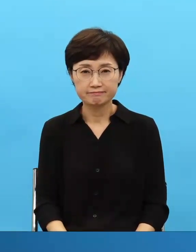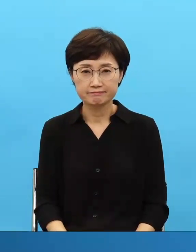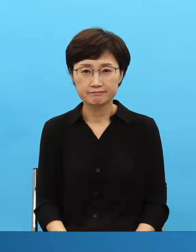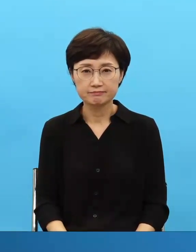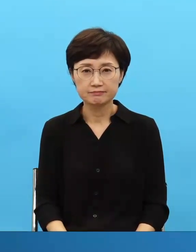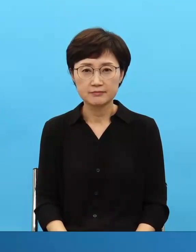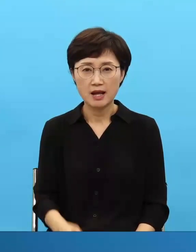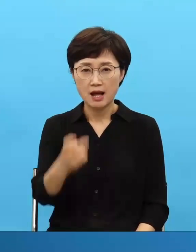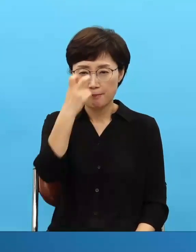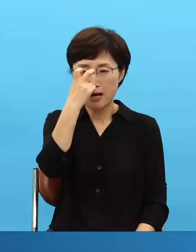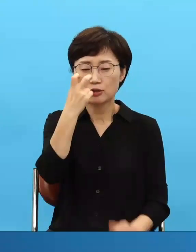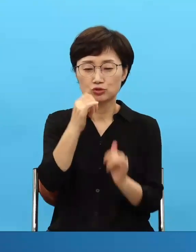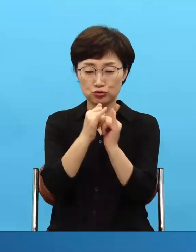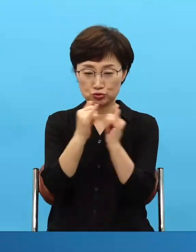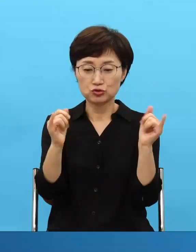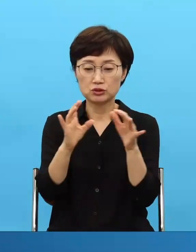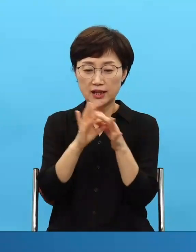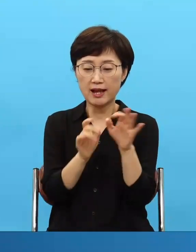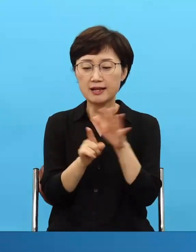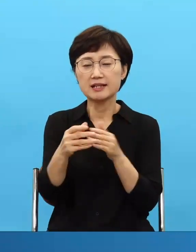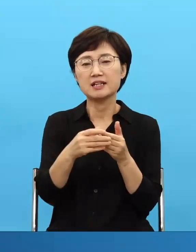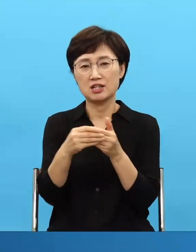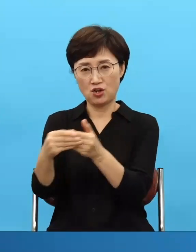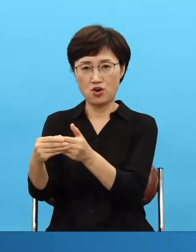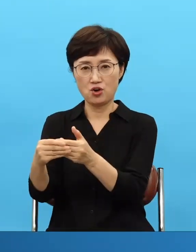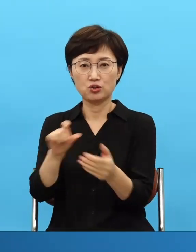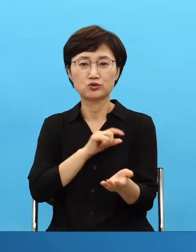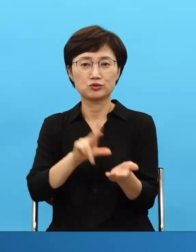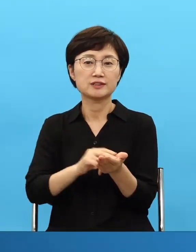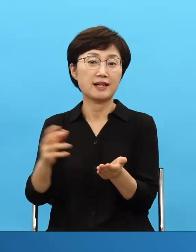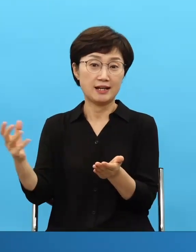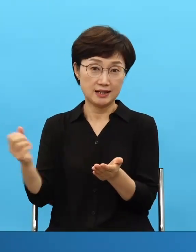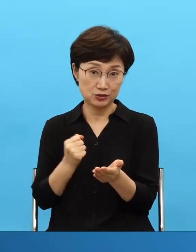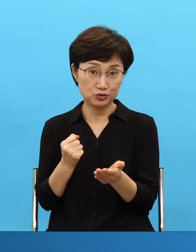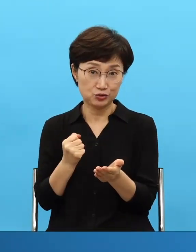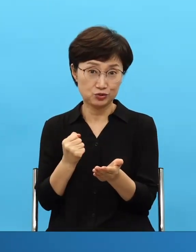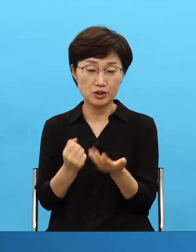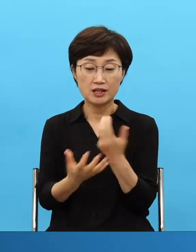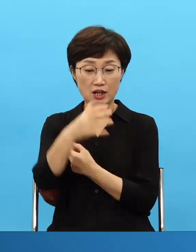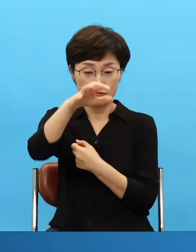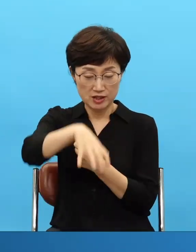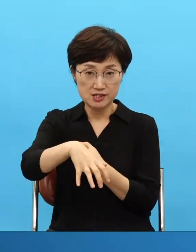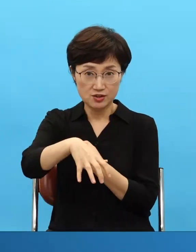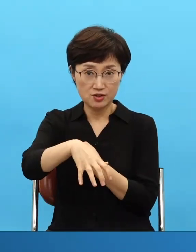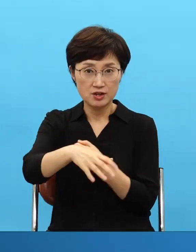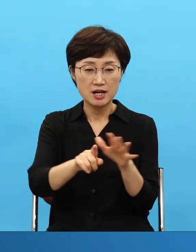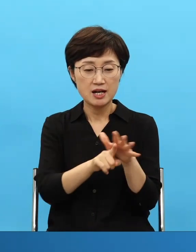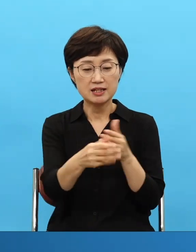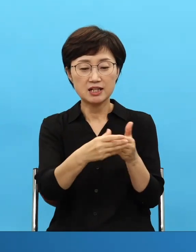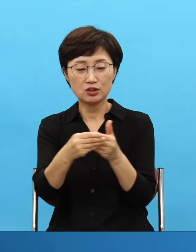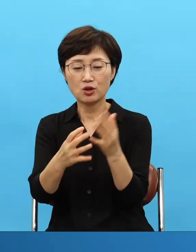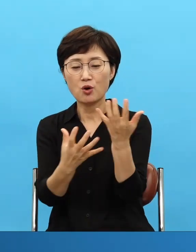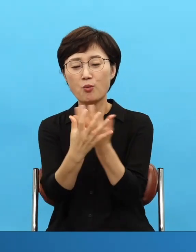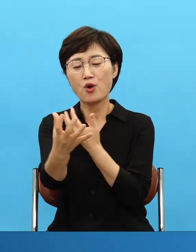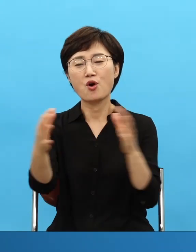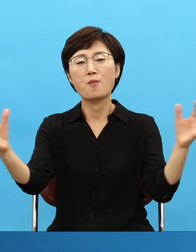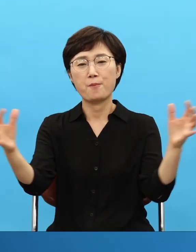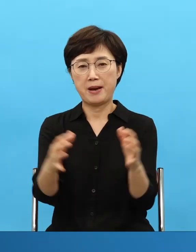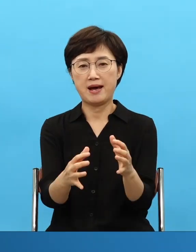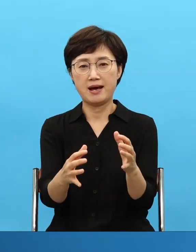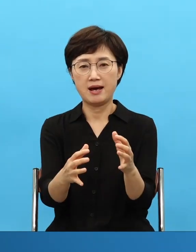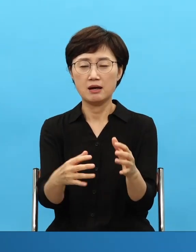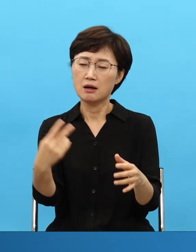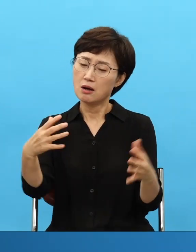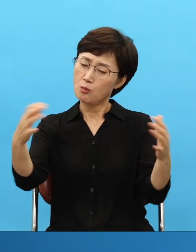리더를 주제로 제26차 2023 세계 랩넌트 리더 수련회가 열린 대구. 전 세계 2,600명의 랩넌트 리더들과